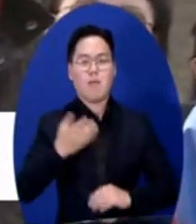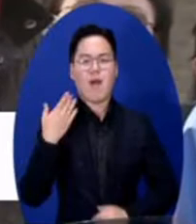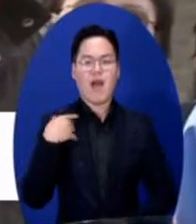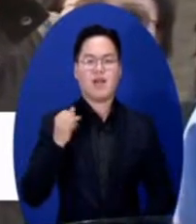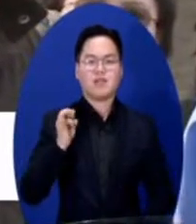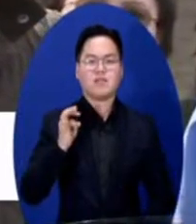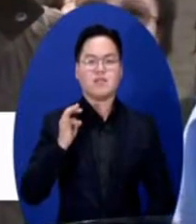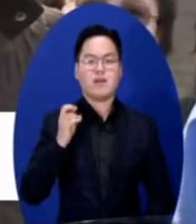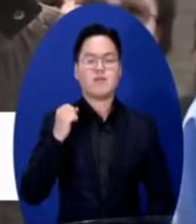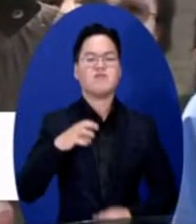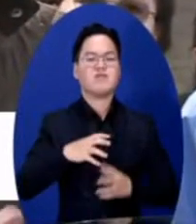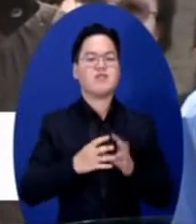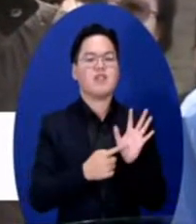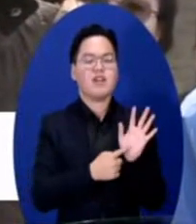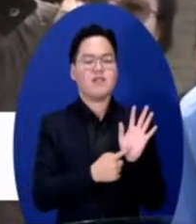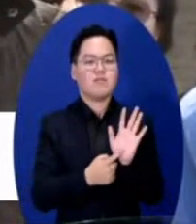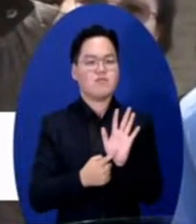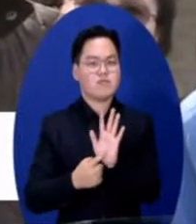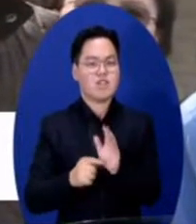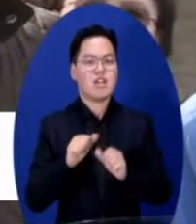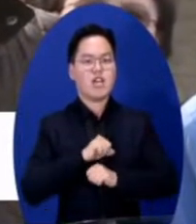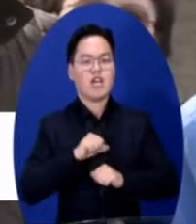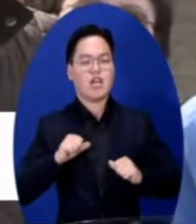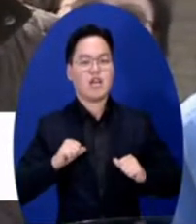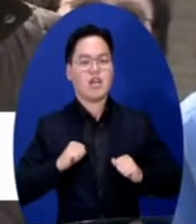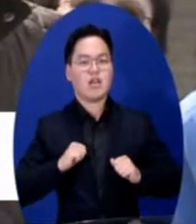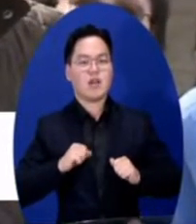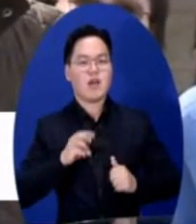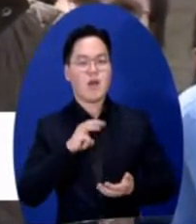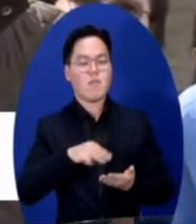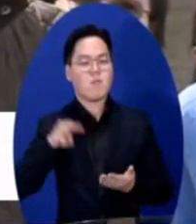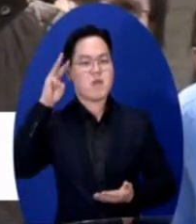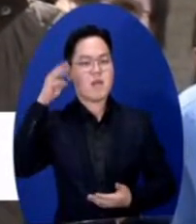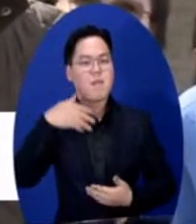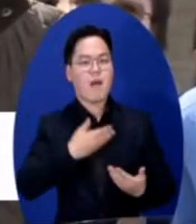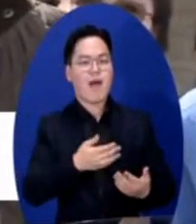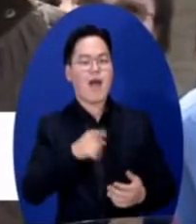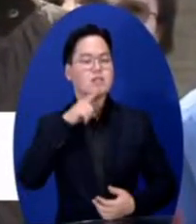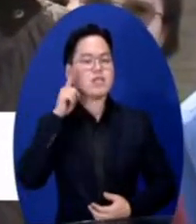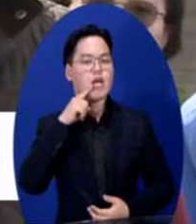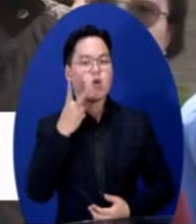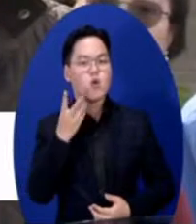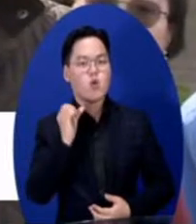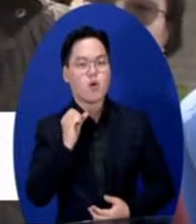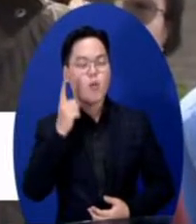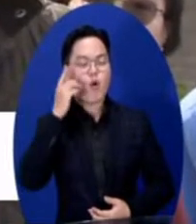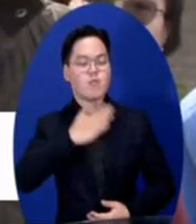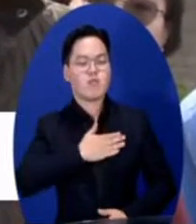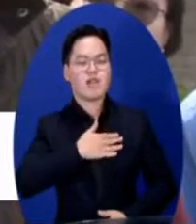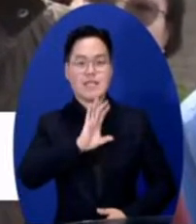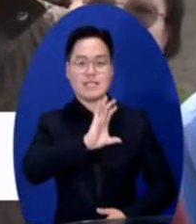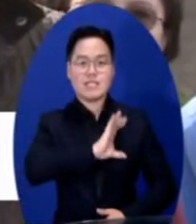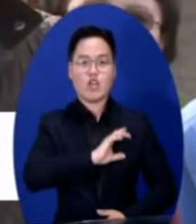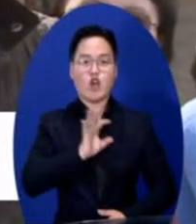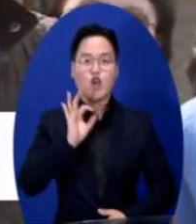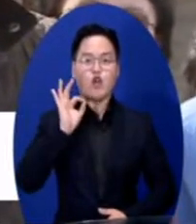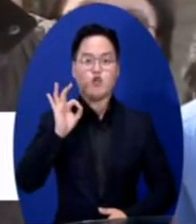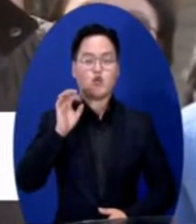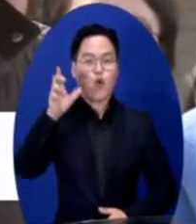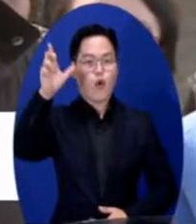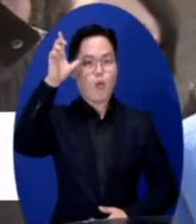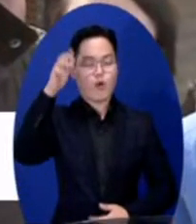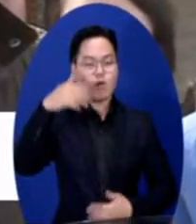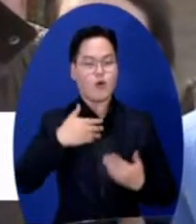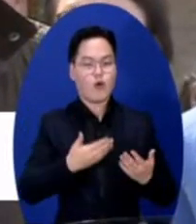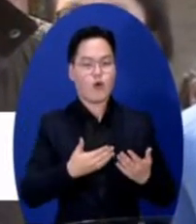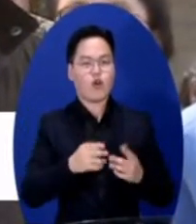түмэндээ таниулан сурчлах дээр нь одоо аль дэрэгтэй соён гэрүүлэх нэг ялангуяа одоо залуу үе их орно гэсэн сэтгэлтэй зүв боловсон мөнгөлтэй